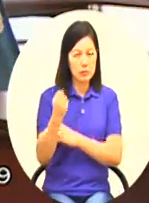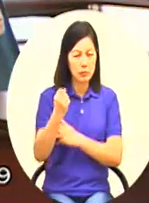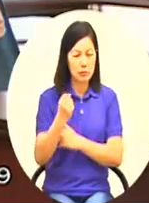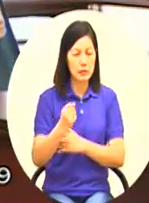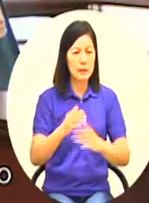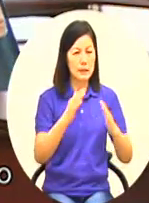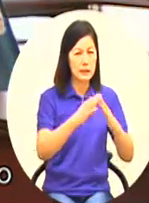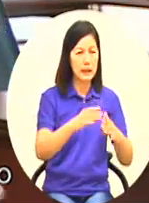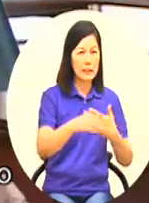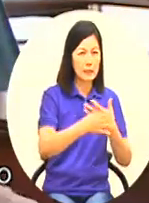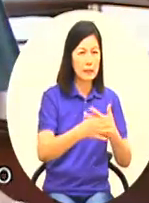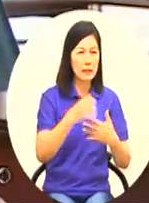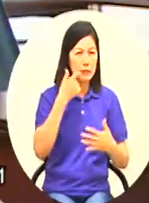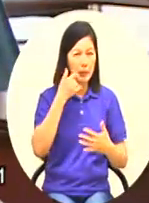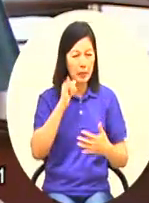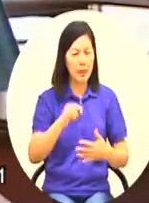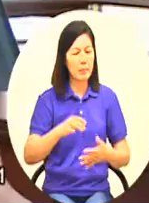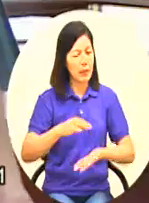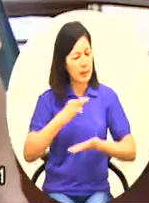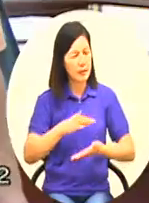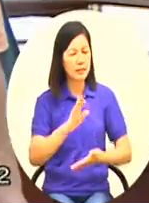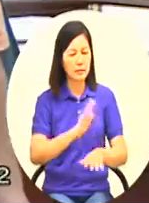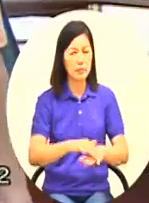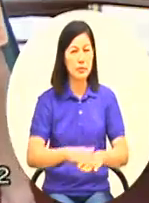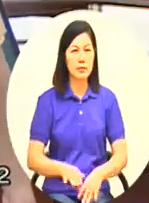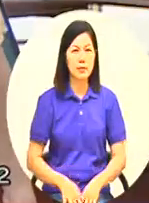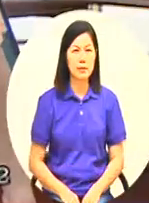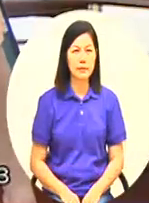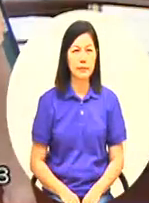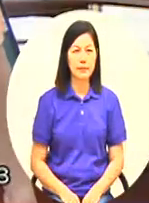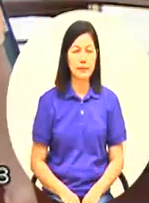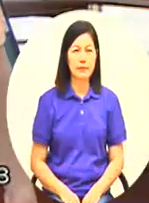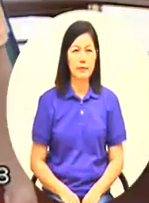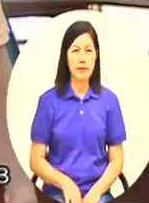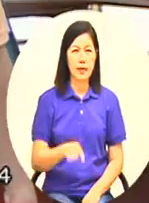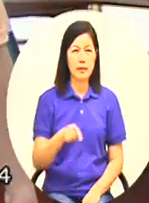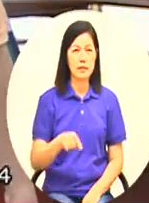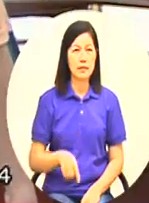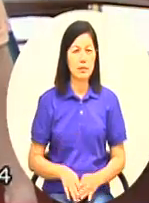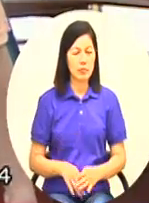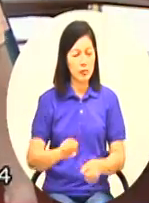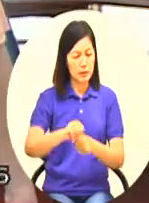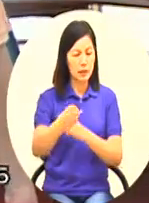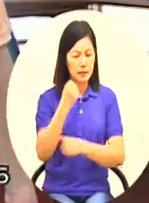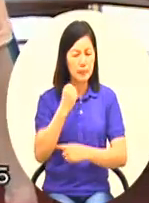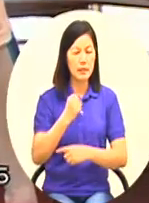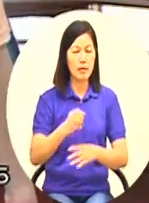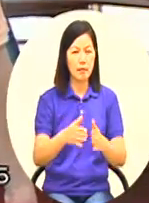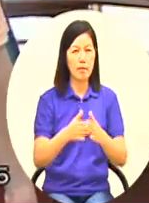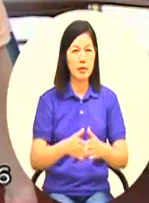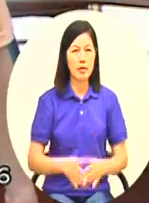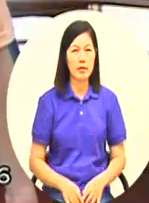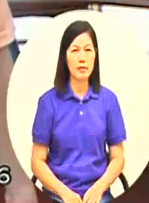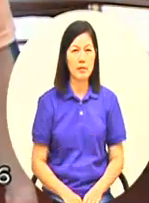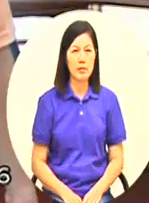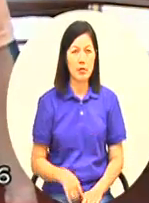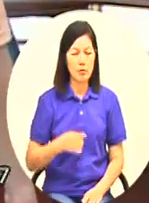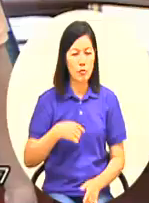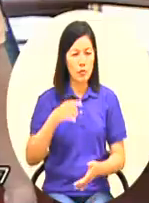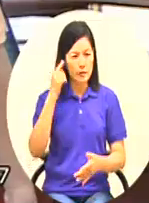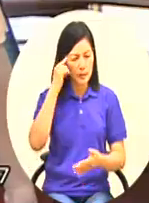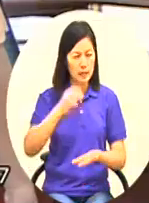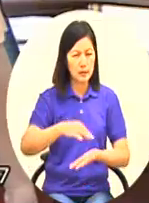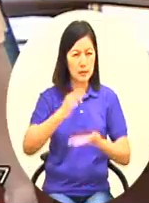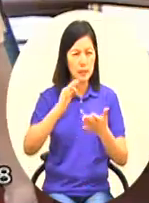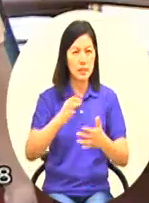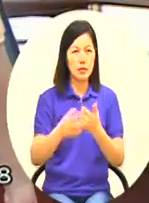恼呢。是不是呢？那到时候这样，我希望这方面的话，我们是否需要去加强呢？我建议哈，咱这